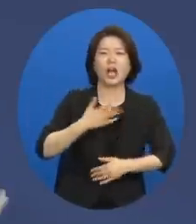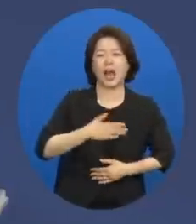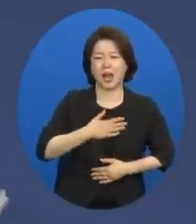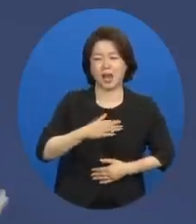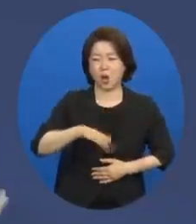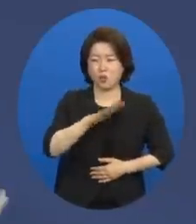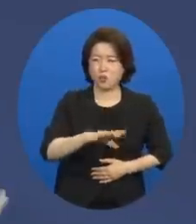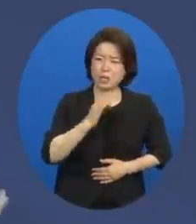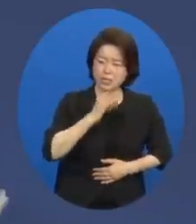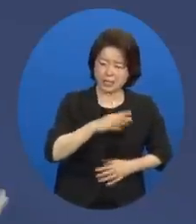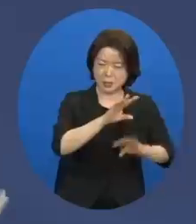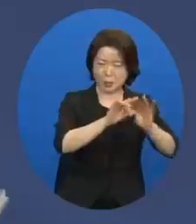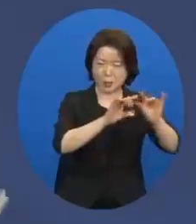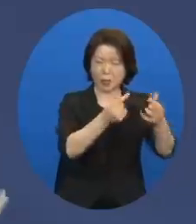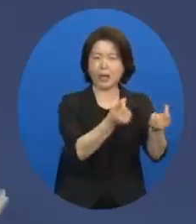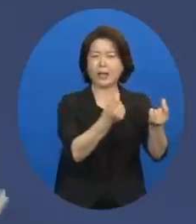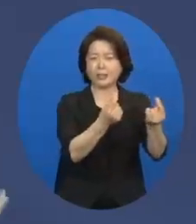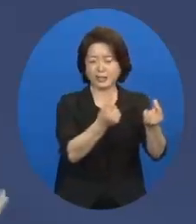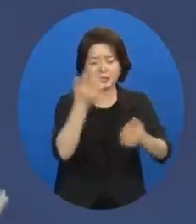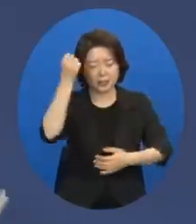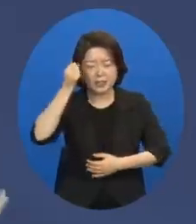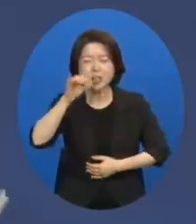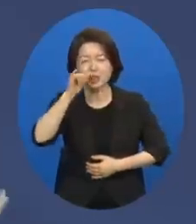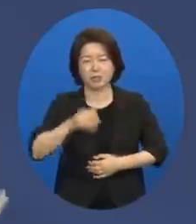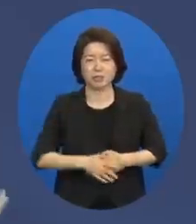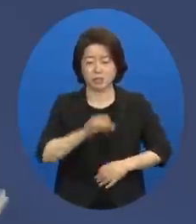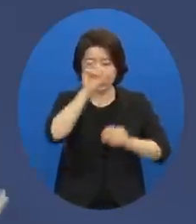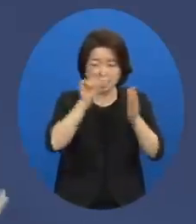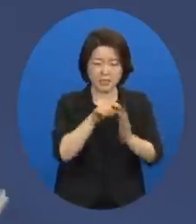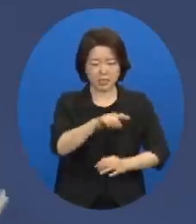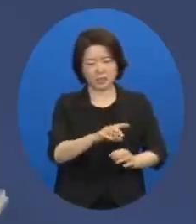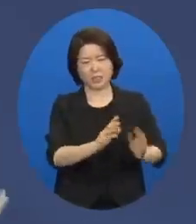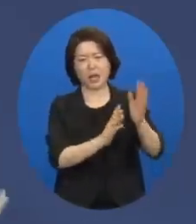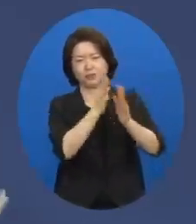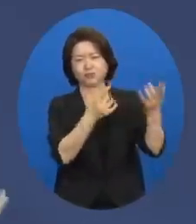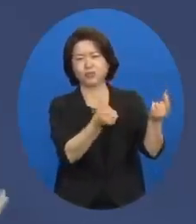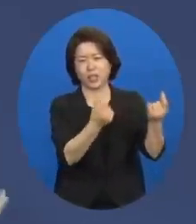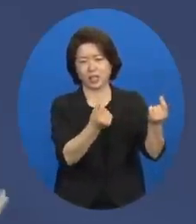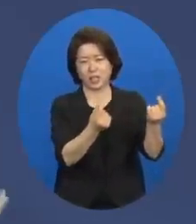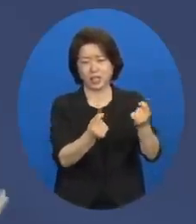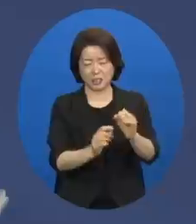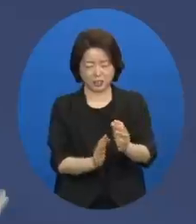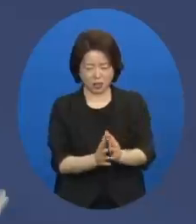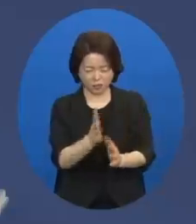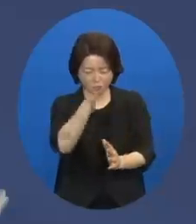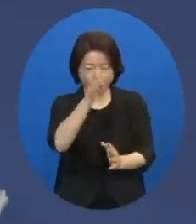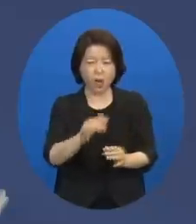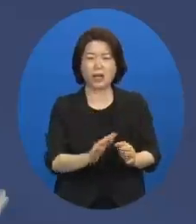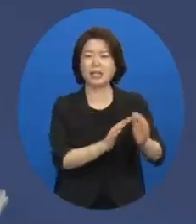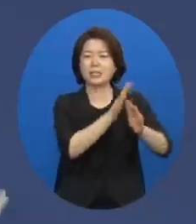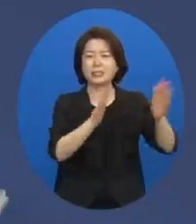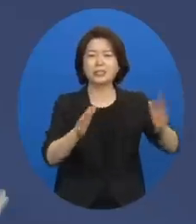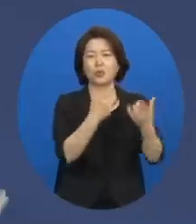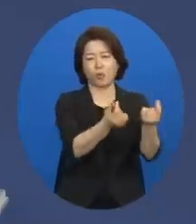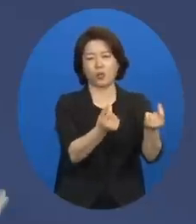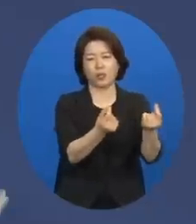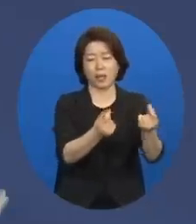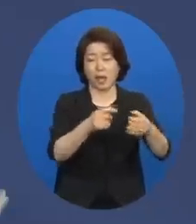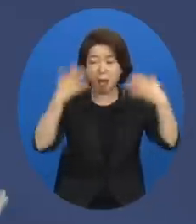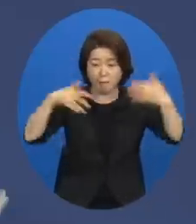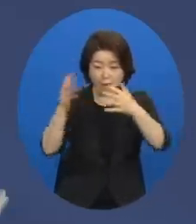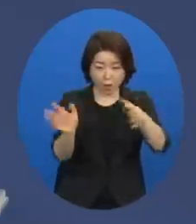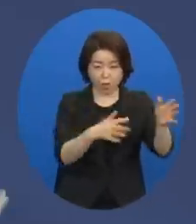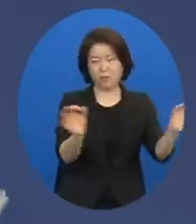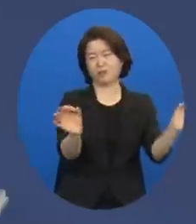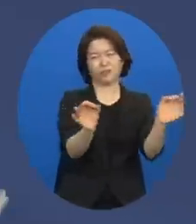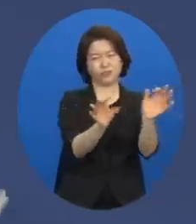단지 먼지뿐임을 기억하시미로다. 인생은 그날이 풀과 같으며 그 영화가 들의 꽃과 같도다. 그것은 바람이 지나가면